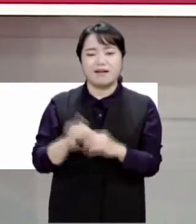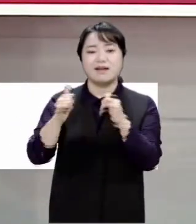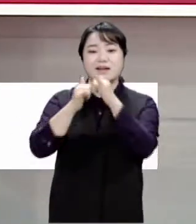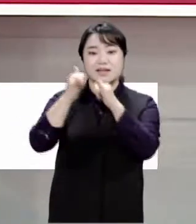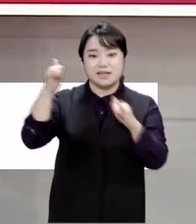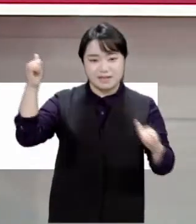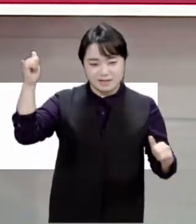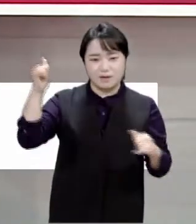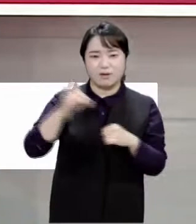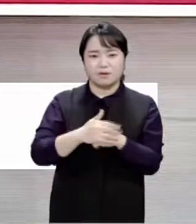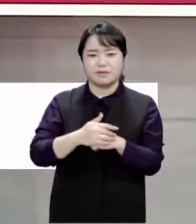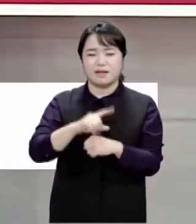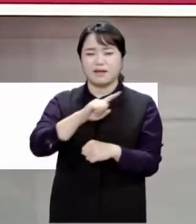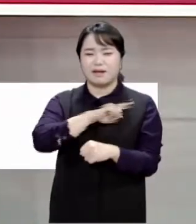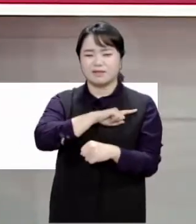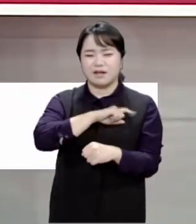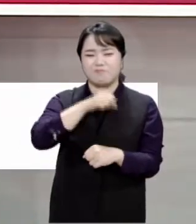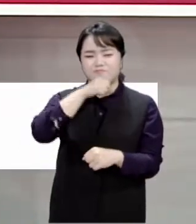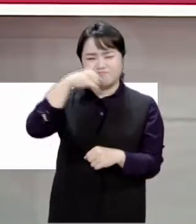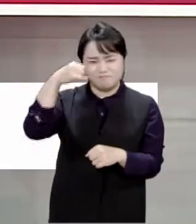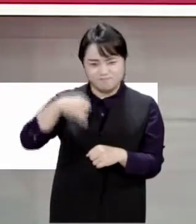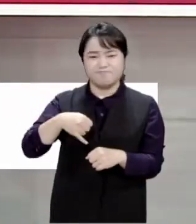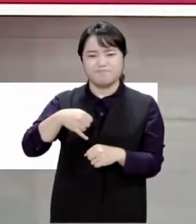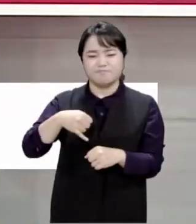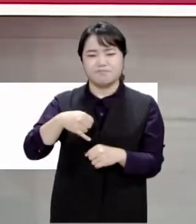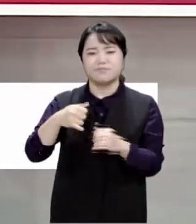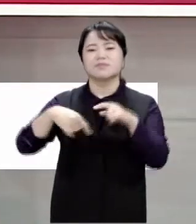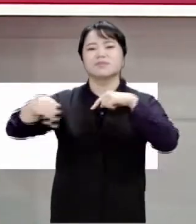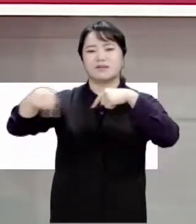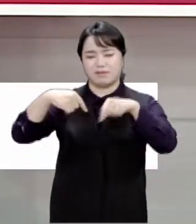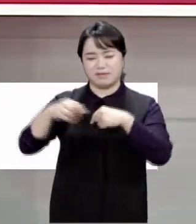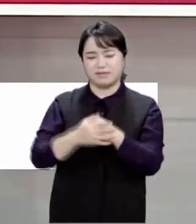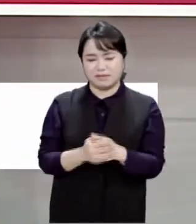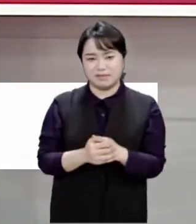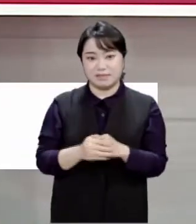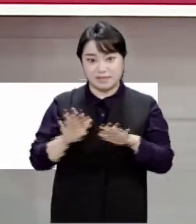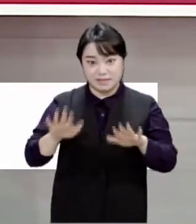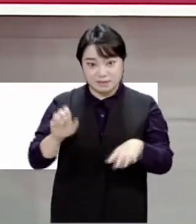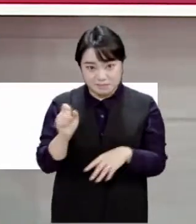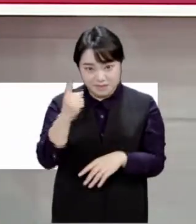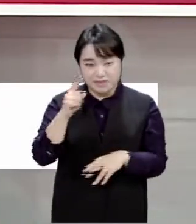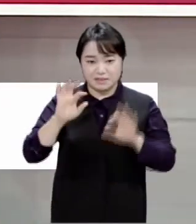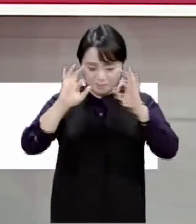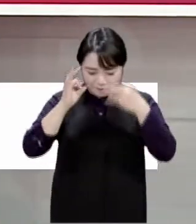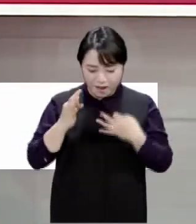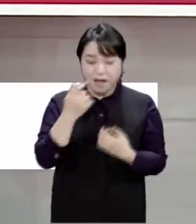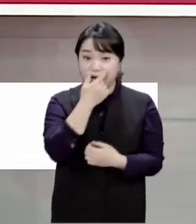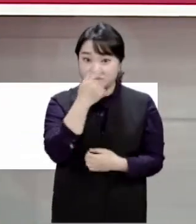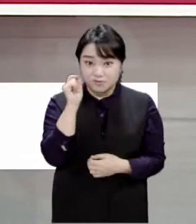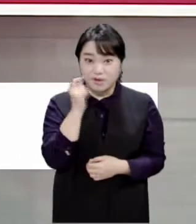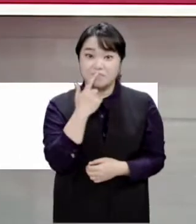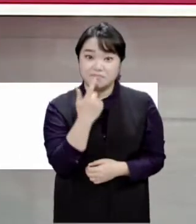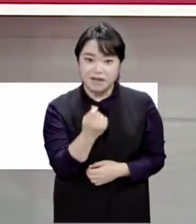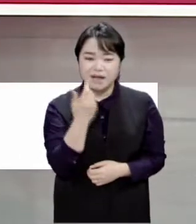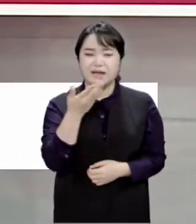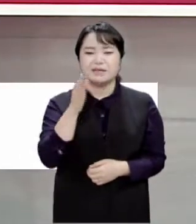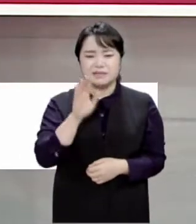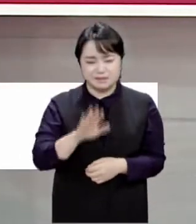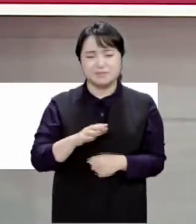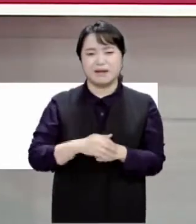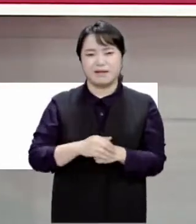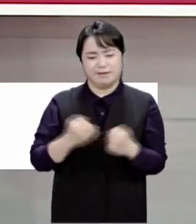역사의 죄인으로 기록될 정권이라고 저는 단언합니다. 그런 의미에서 많이 부족한 저지만 있는